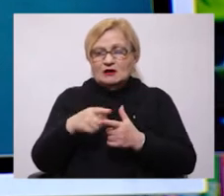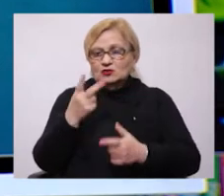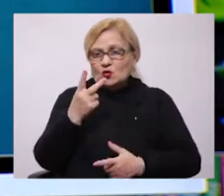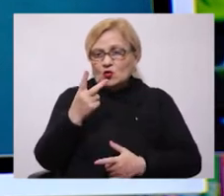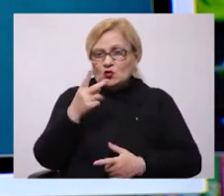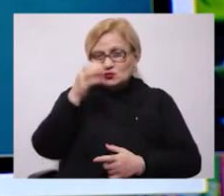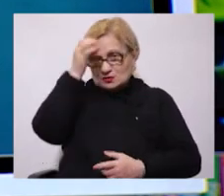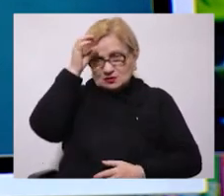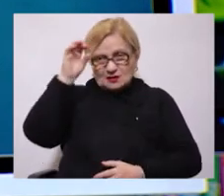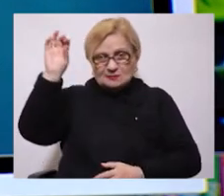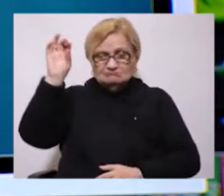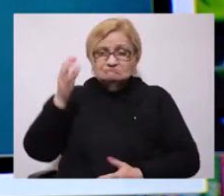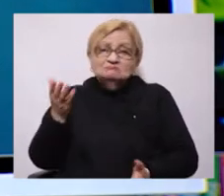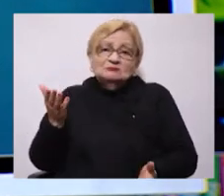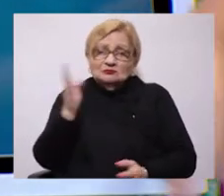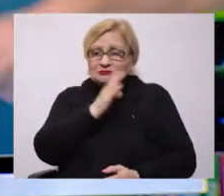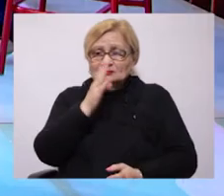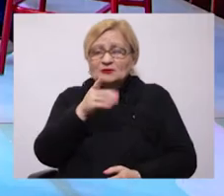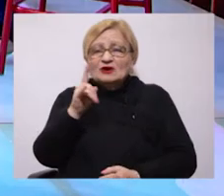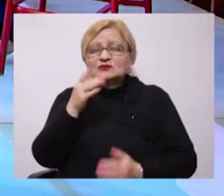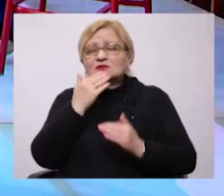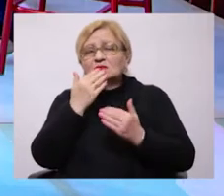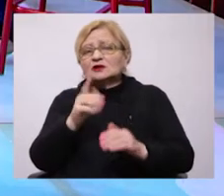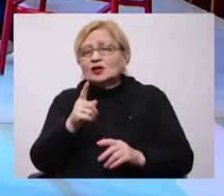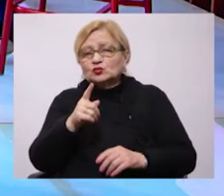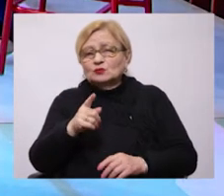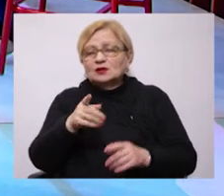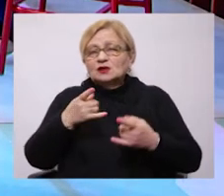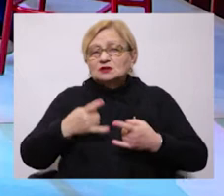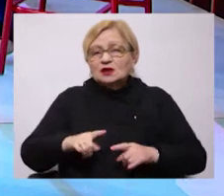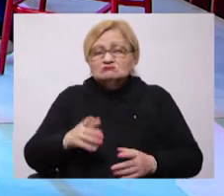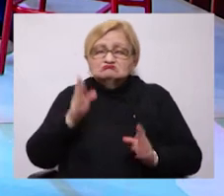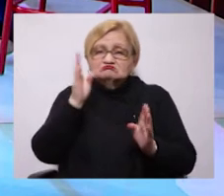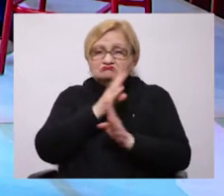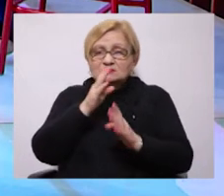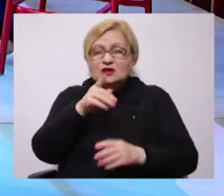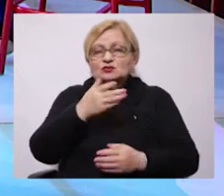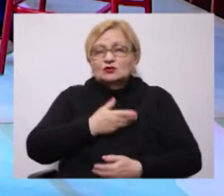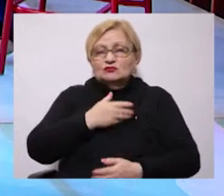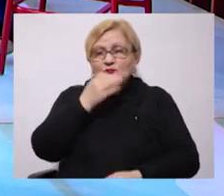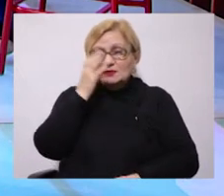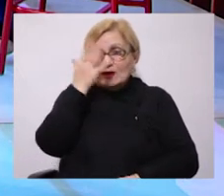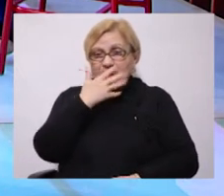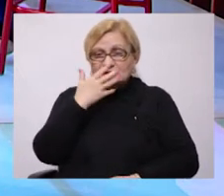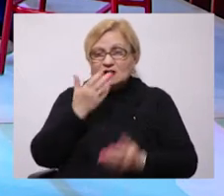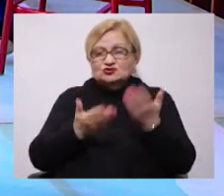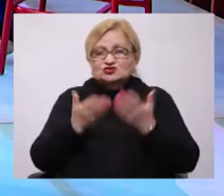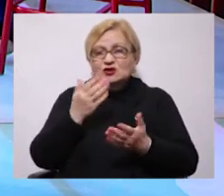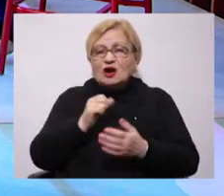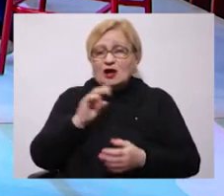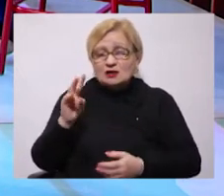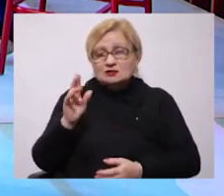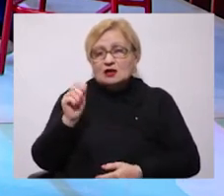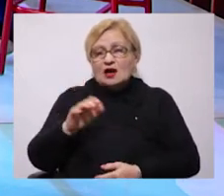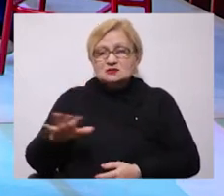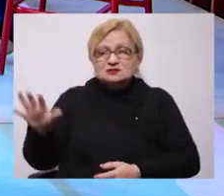აქვს. რა ვიცი, ასეთი ცხოველია. ცხოვრობენ აფრიკაში ან აზიაში. აი ასე